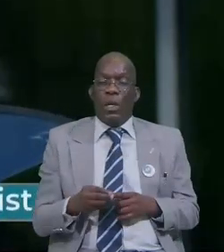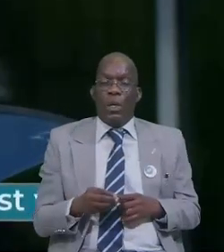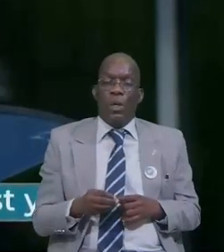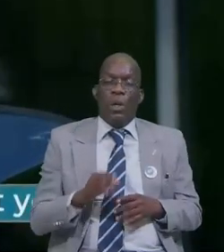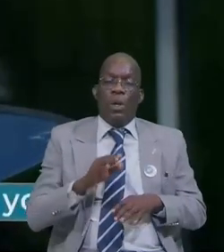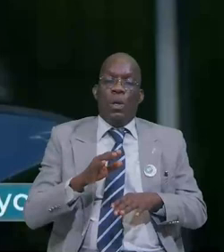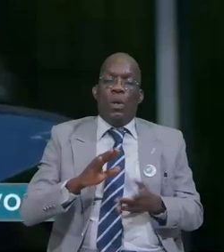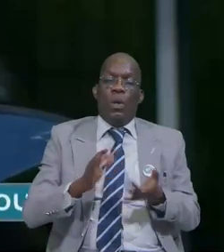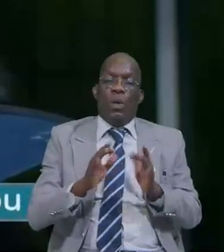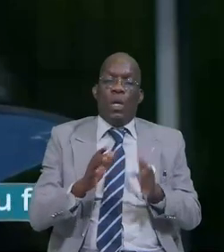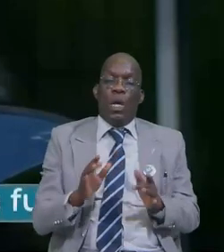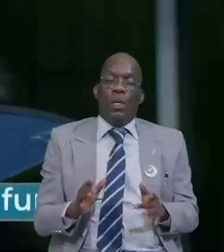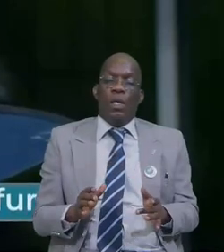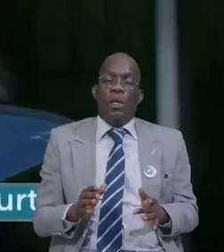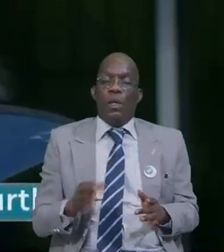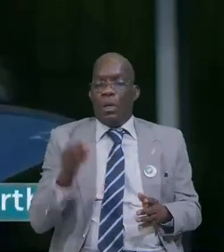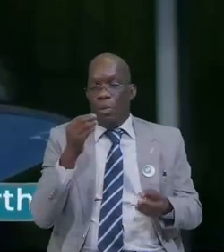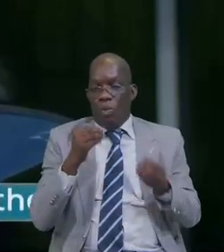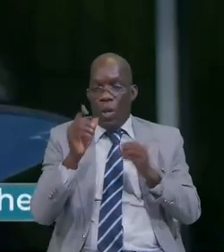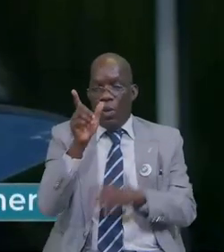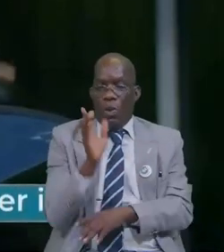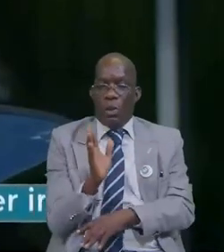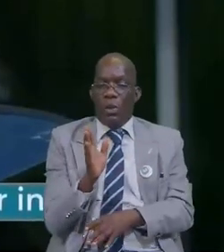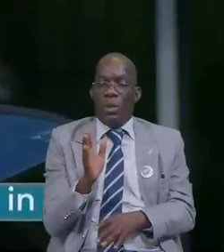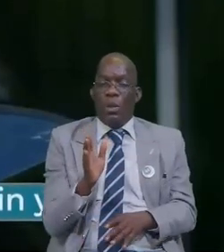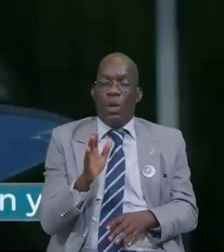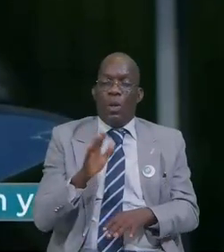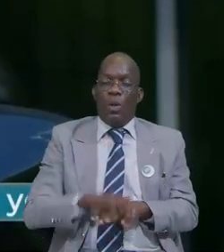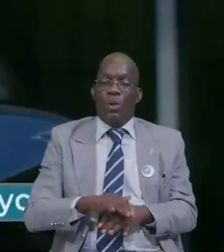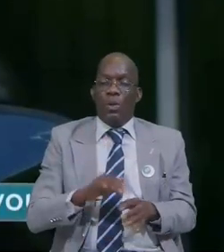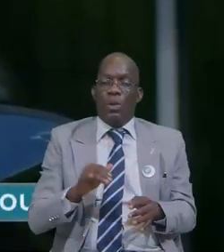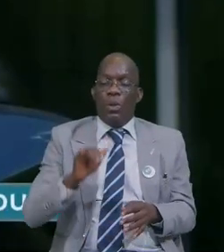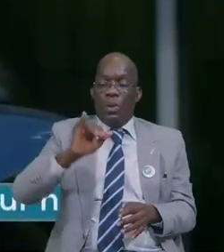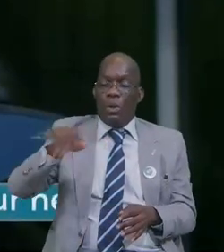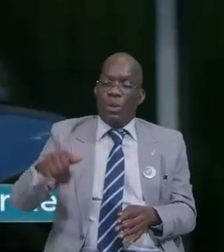+234 91 54 44 92 63. Il y aura un banquet spécial pour vous le 2 juillet.